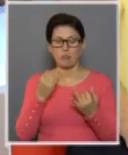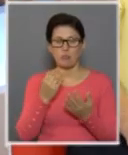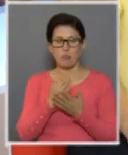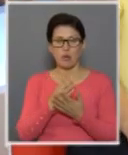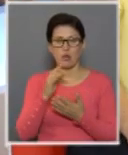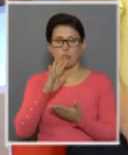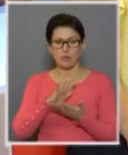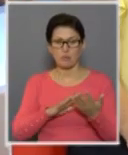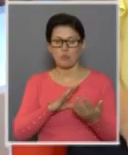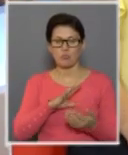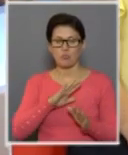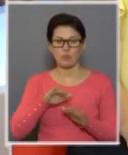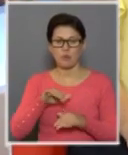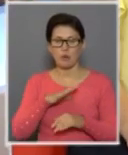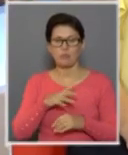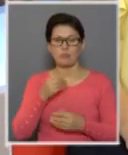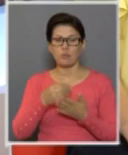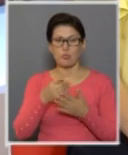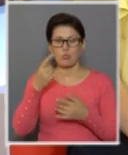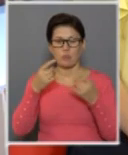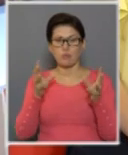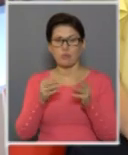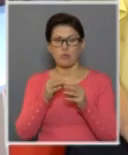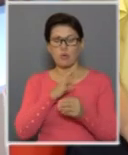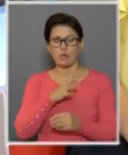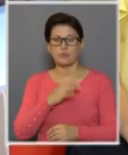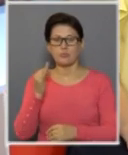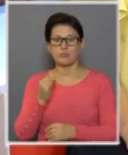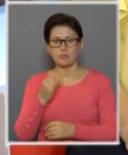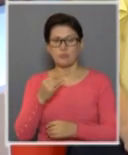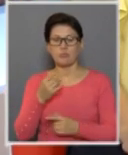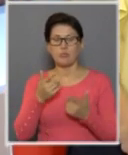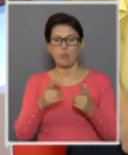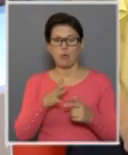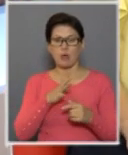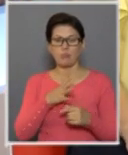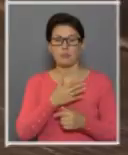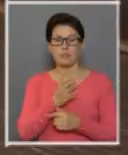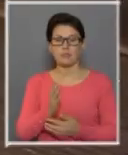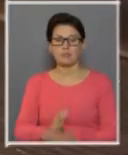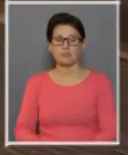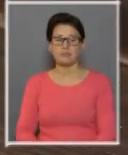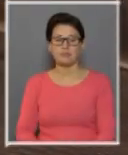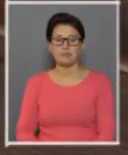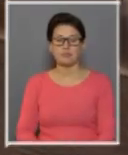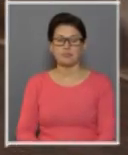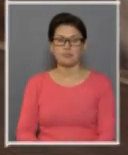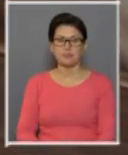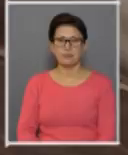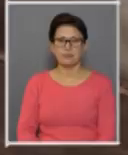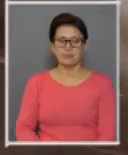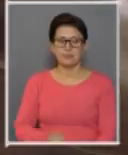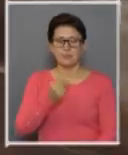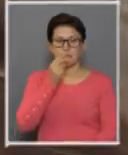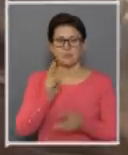екен, одан кейін сұхбатымызды әрге жалғастырамыз. Құрметті көрермен, бізден бірге болыңыздар, өткені қызықтың барлық шында да мұна бізде. Кез келген жарманы дайындау